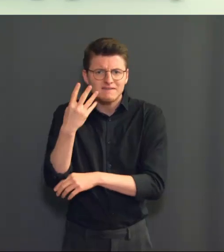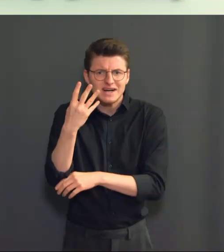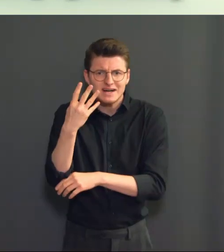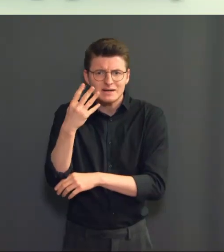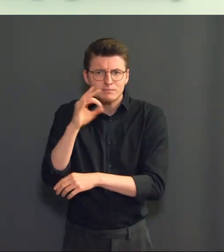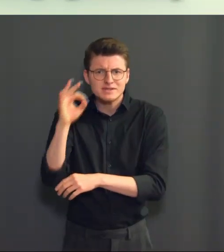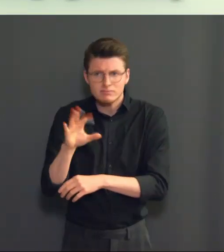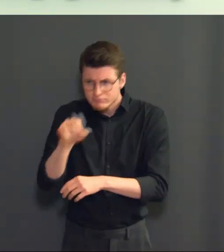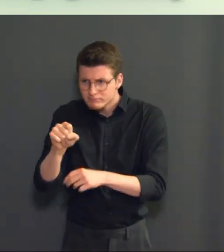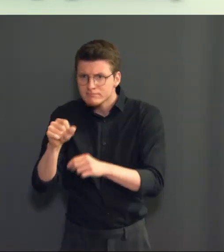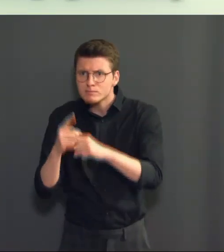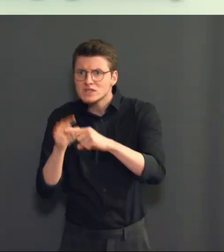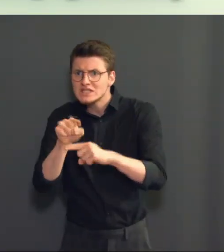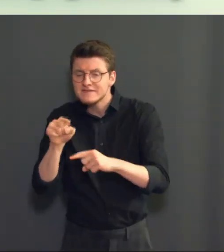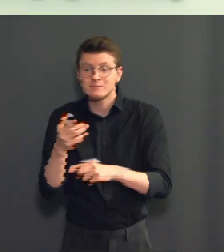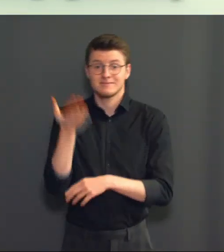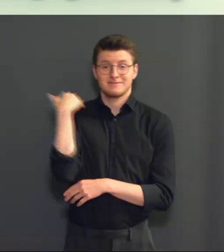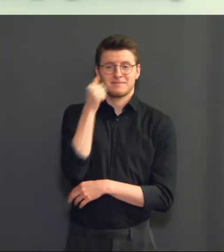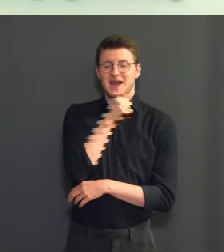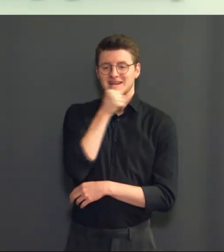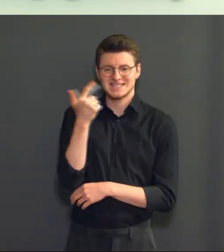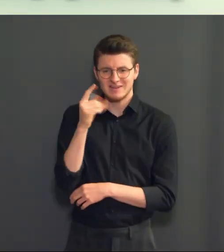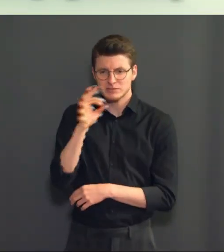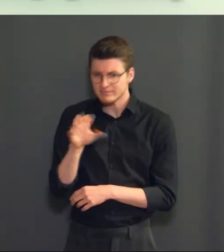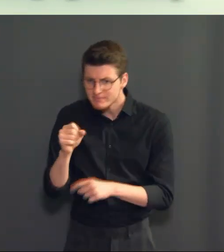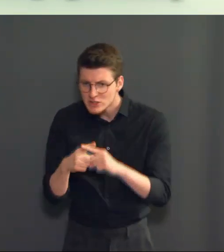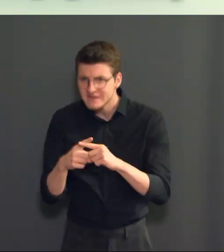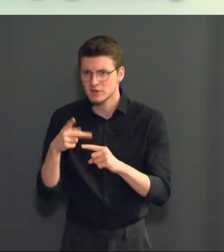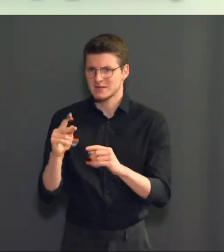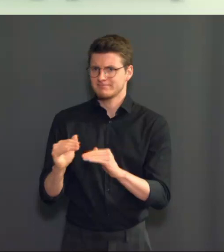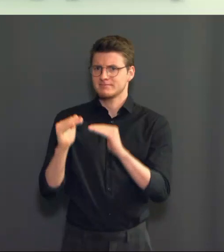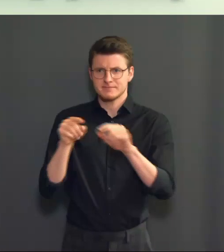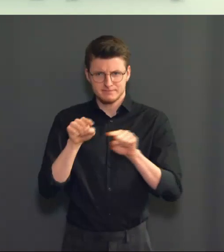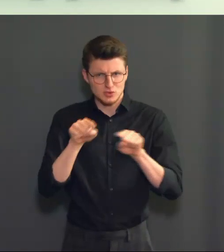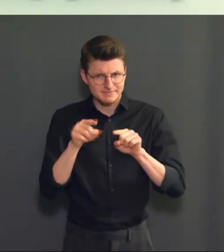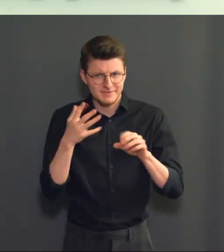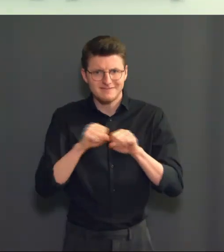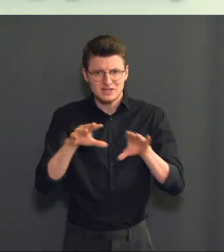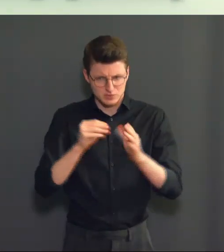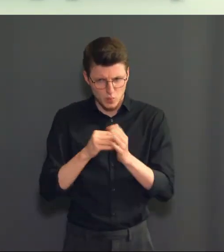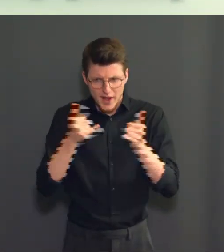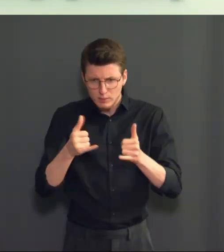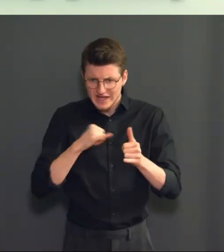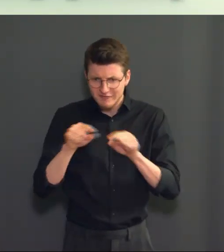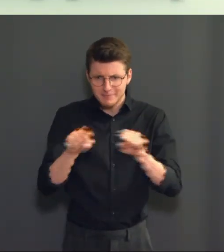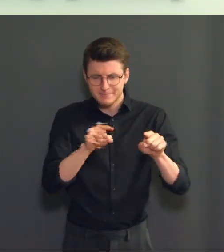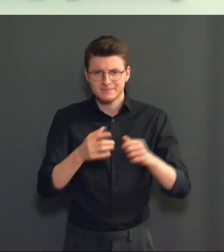op 7%. Dat betekent dat er nog steeds veel virus circuleert.